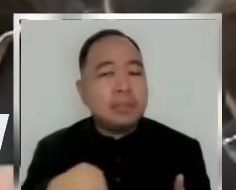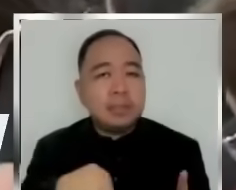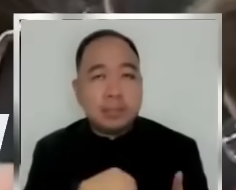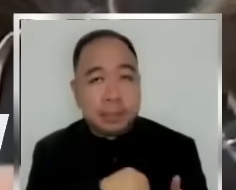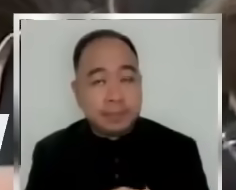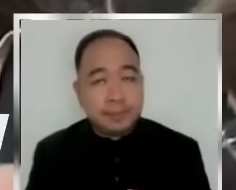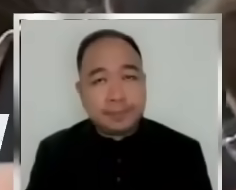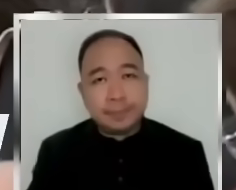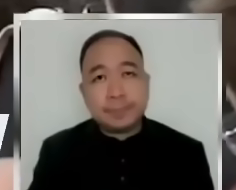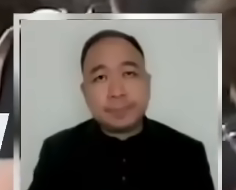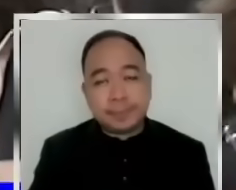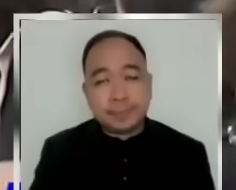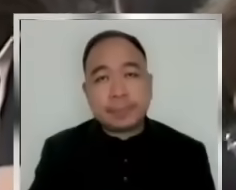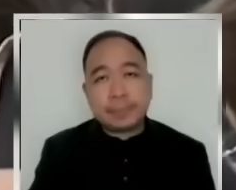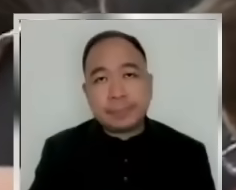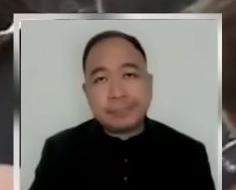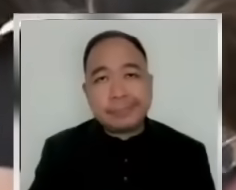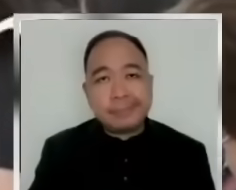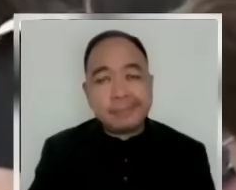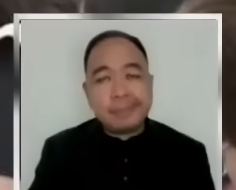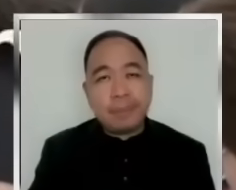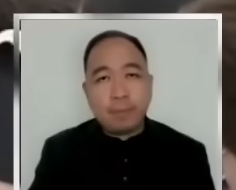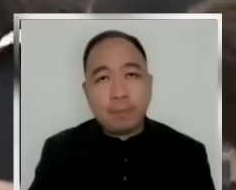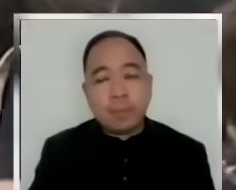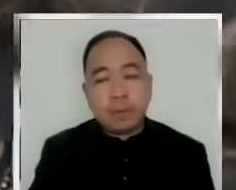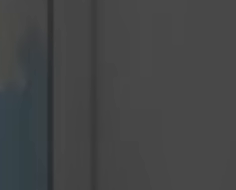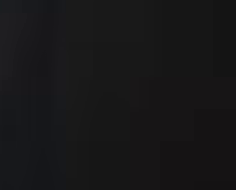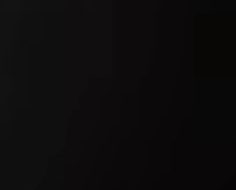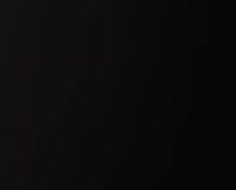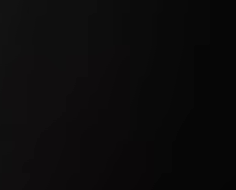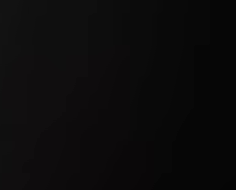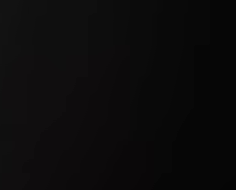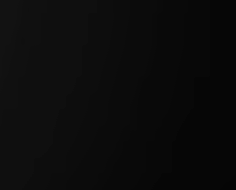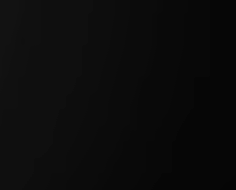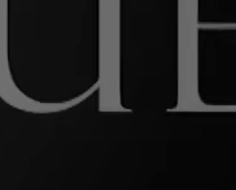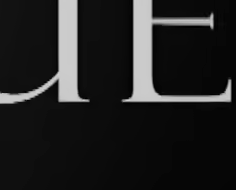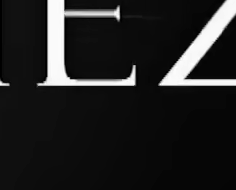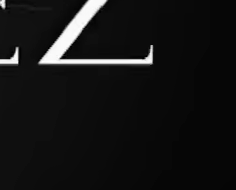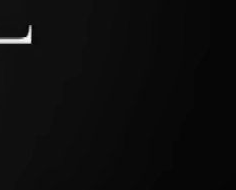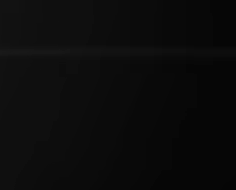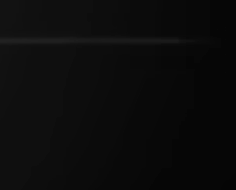GMA Integrated News, Ian Cruz nakatutok, 24 oras.